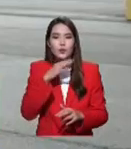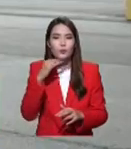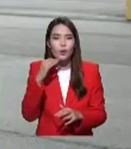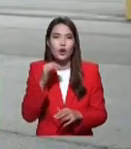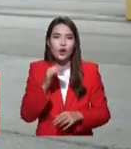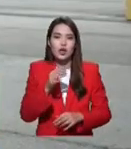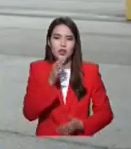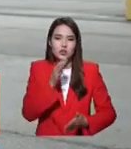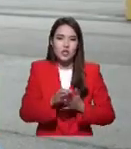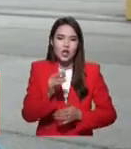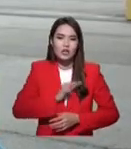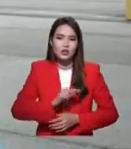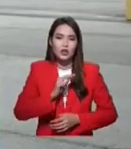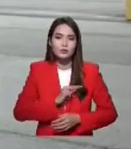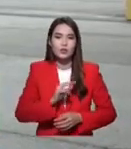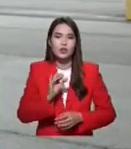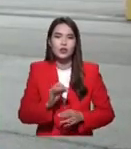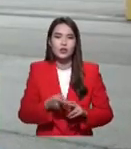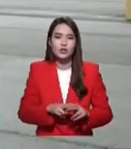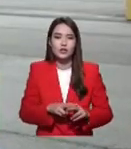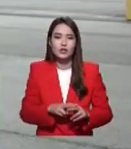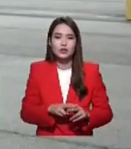оқып, сол